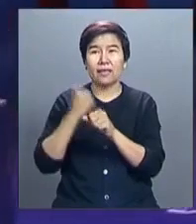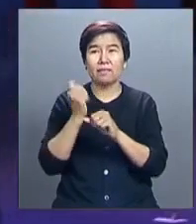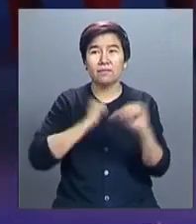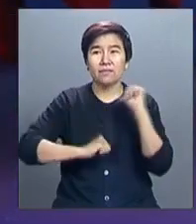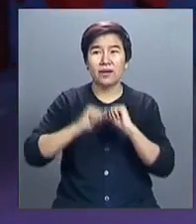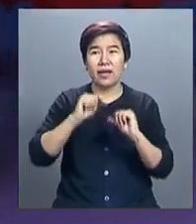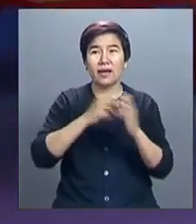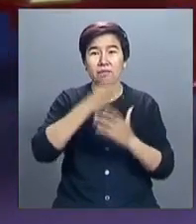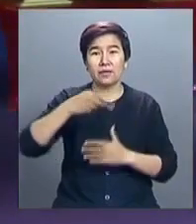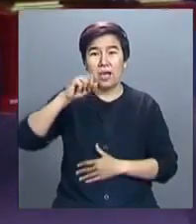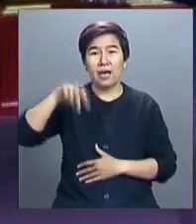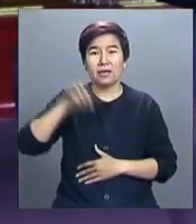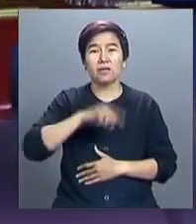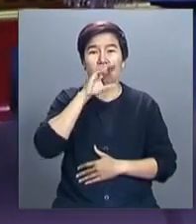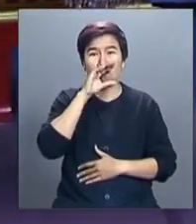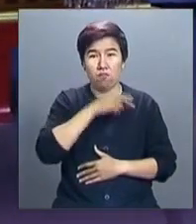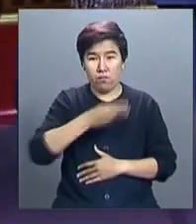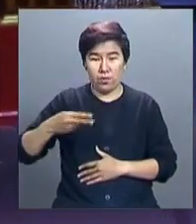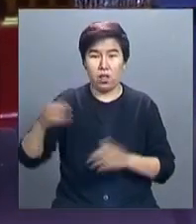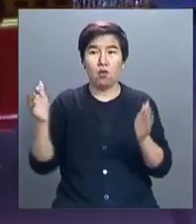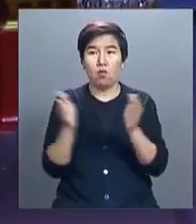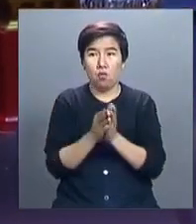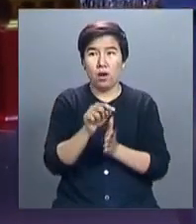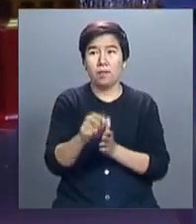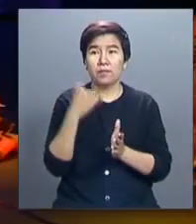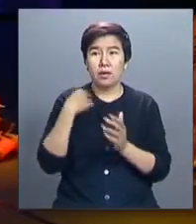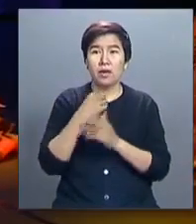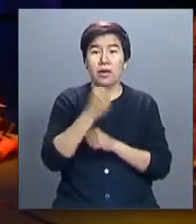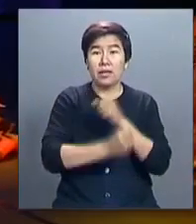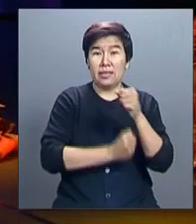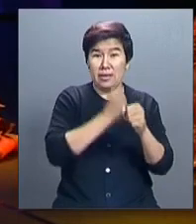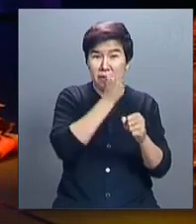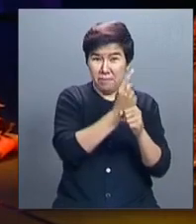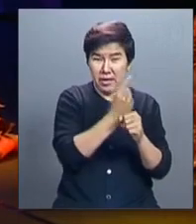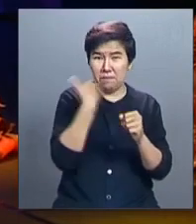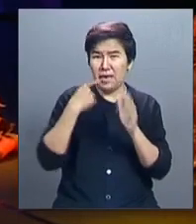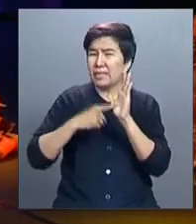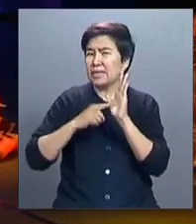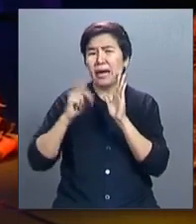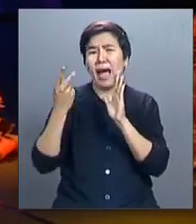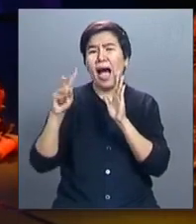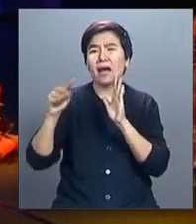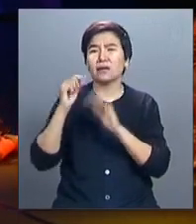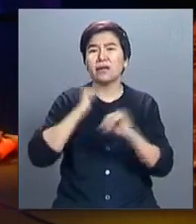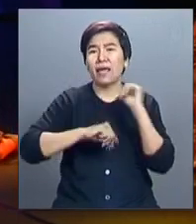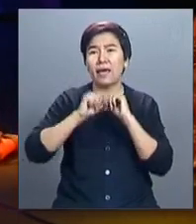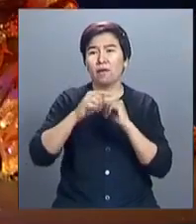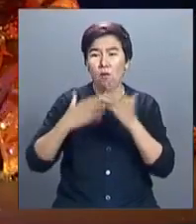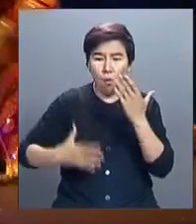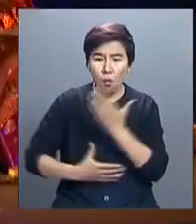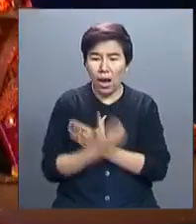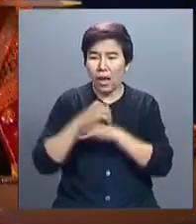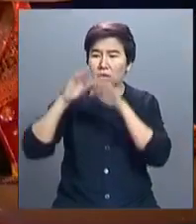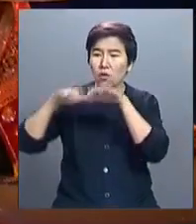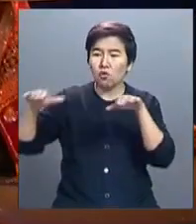แสดงเป็นครั้งแรกและแม้จะแสดงใหญ่เพียงปีละหนึ่งครั้งหากก็เป็นโอกาสสำคัญทั้งสำหรับนักแสดงรุ่นใหม่